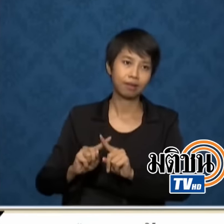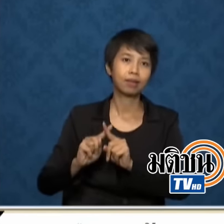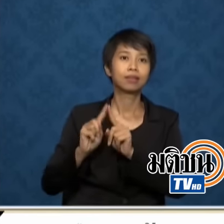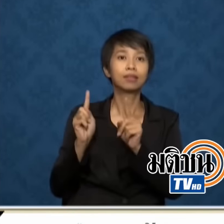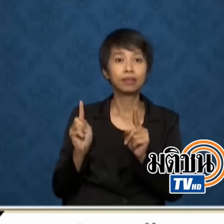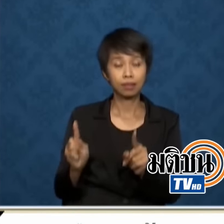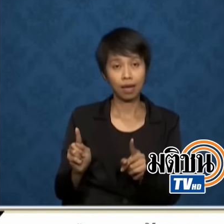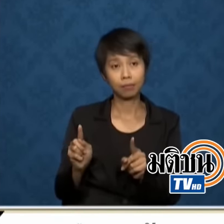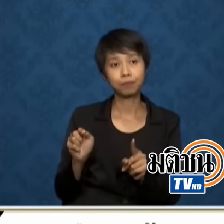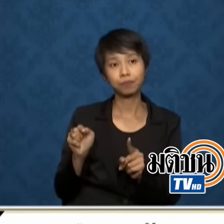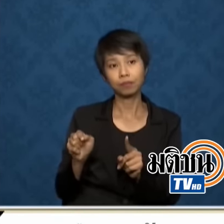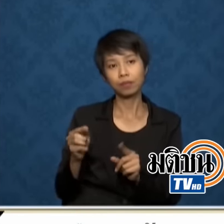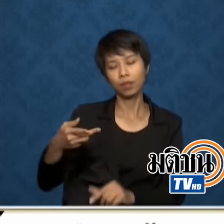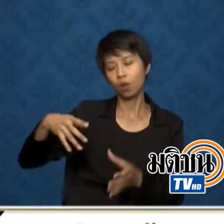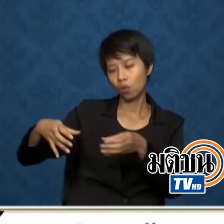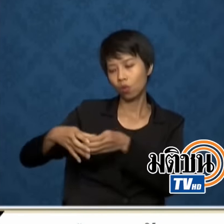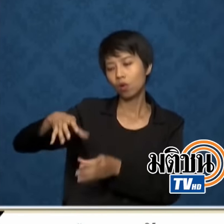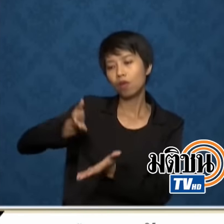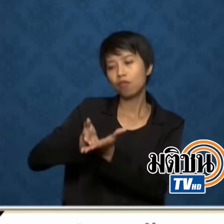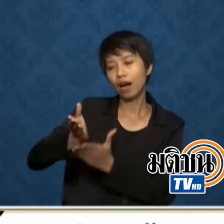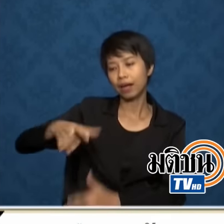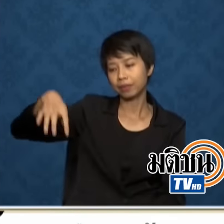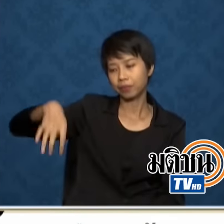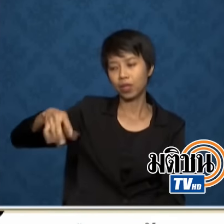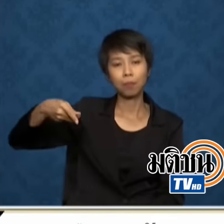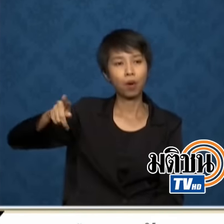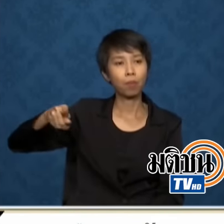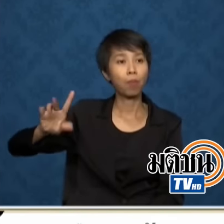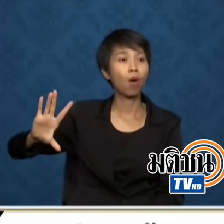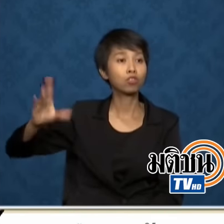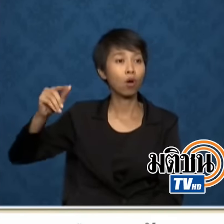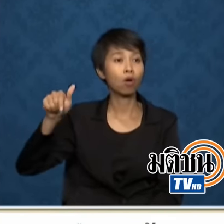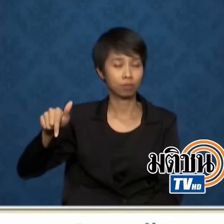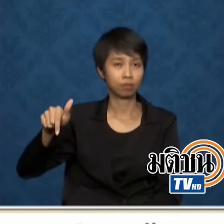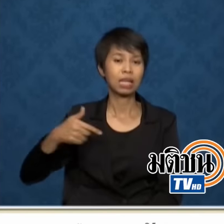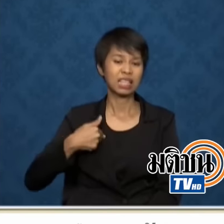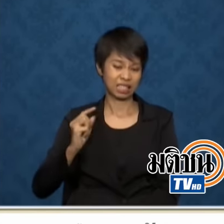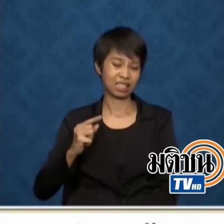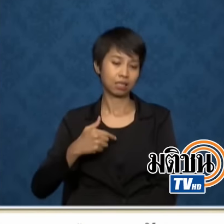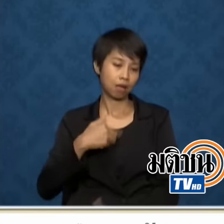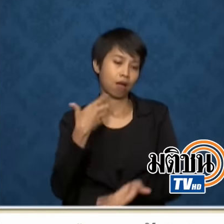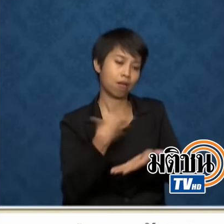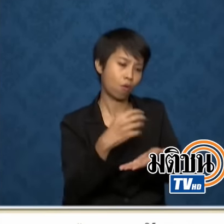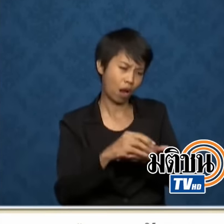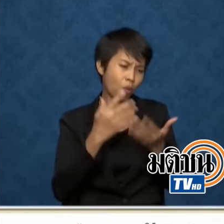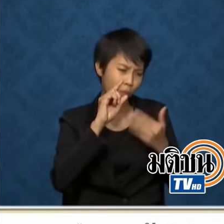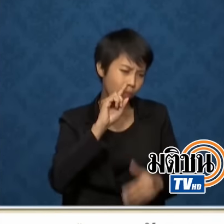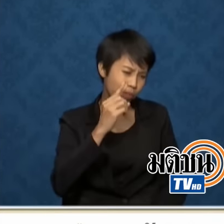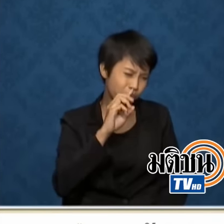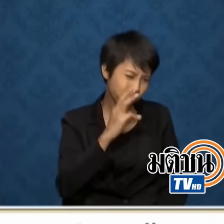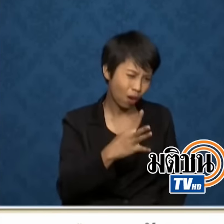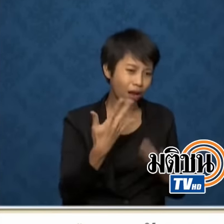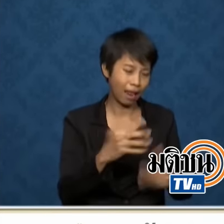ดตัดขานะคะโดยปปช.นะคะดิฉันเองพูดมาตั้งนานไม่มีใครสนใจนะคะแต่ว่าปปช.พูดทีเดียวก็ยอมหยุด